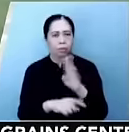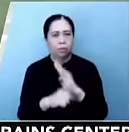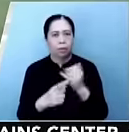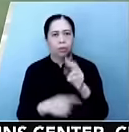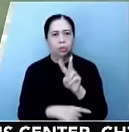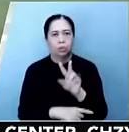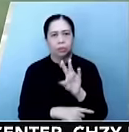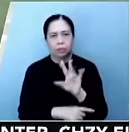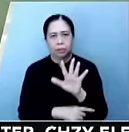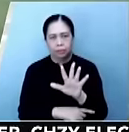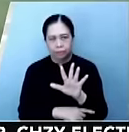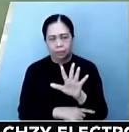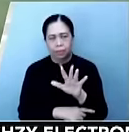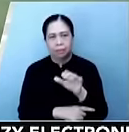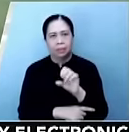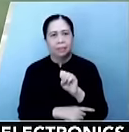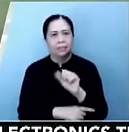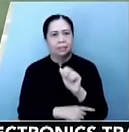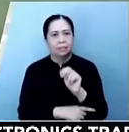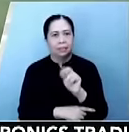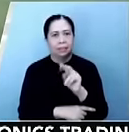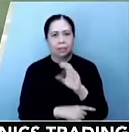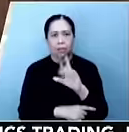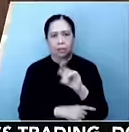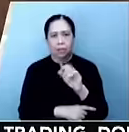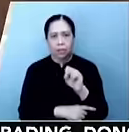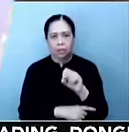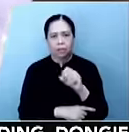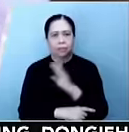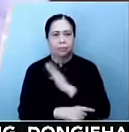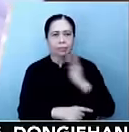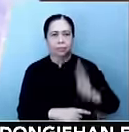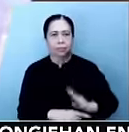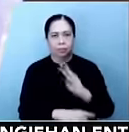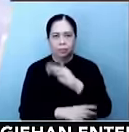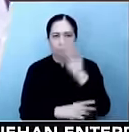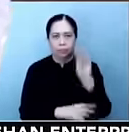San Nicolas District malapit sa Binondo, Maynila.